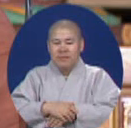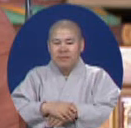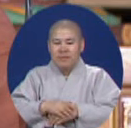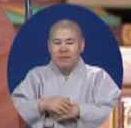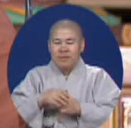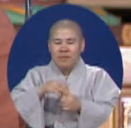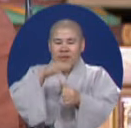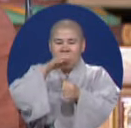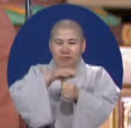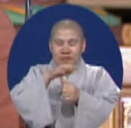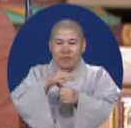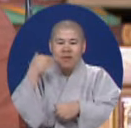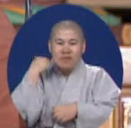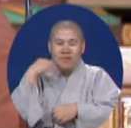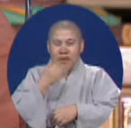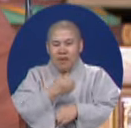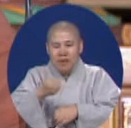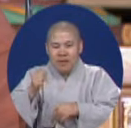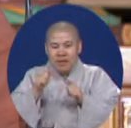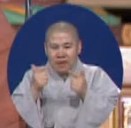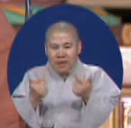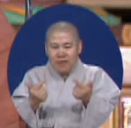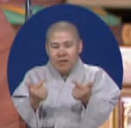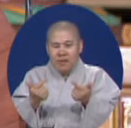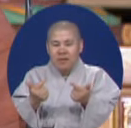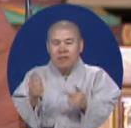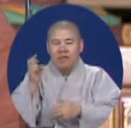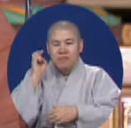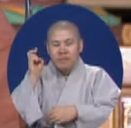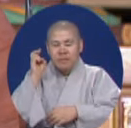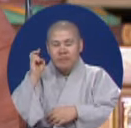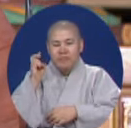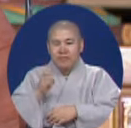우산을 누가 가져가지 않았을까?